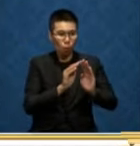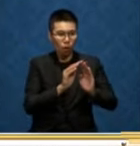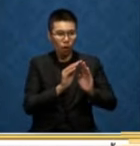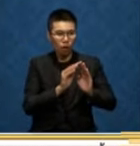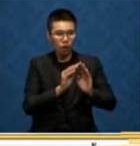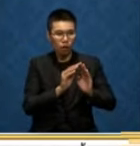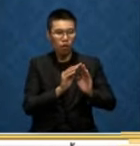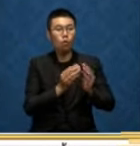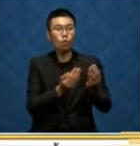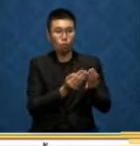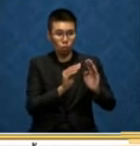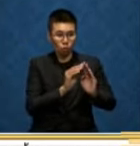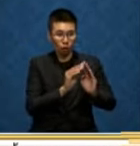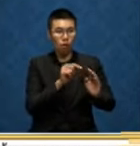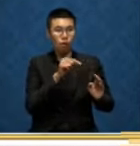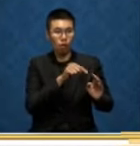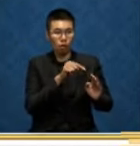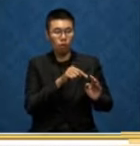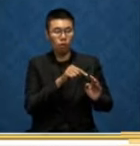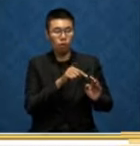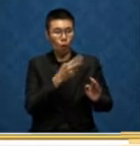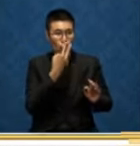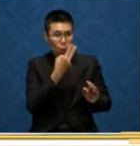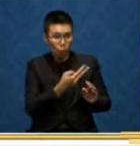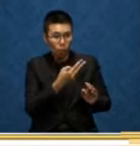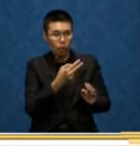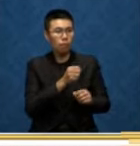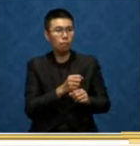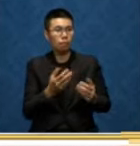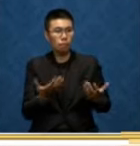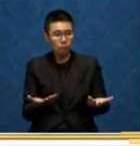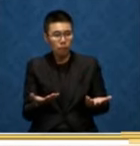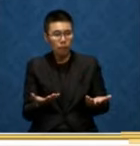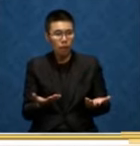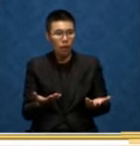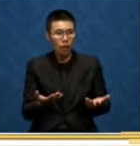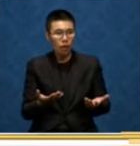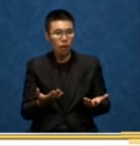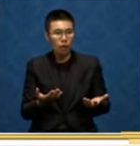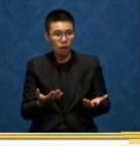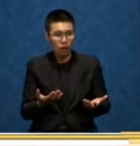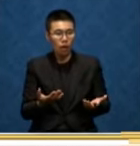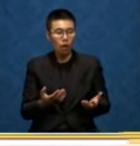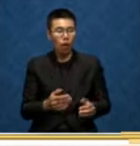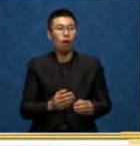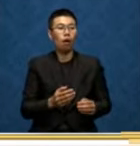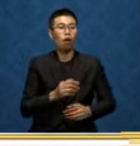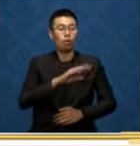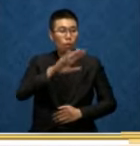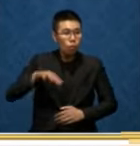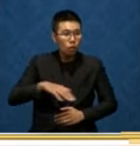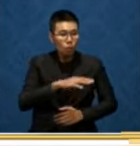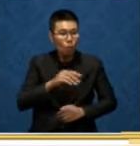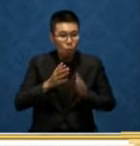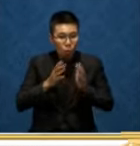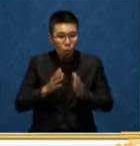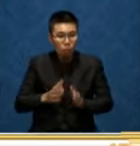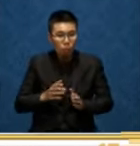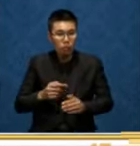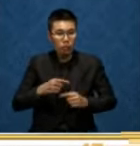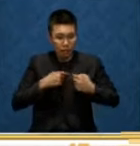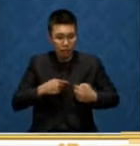ล็กๆหน่วยเล็กๆของสังคมว่าทำอย่างไรให้ทุกคนมีสภาพจิตใจที่เข้มแข็งไ